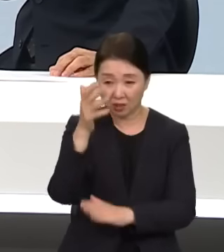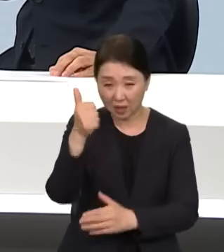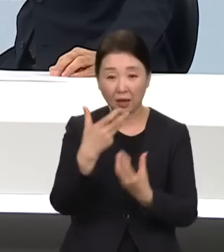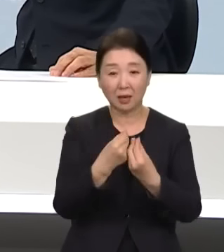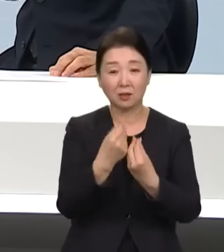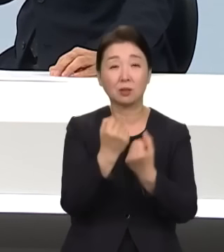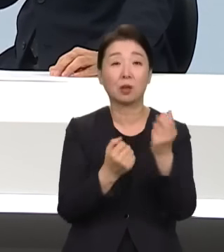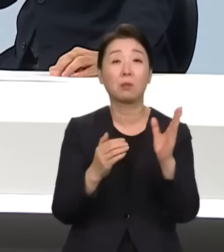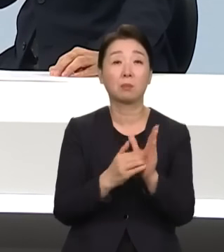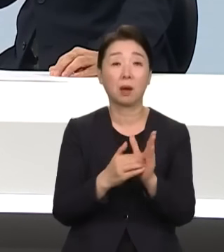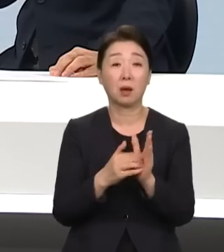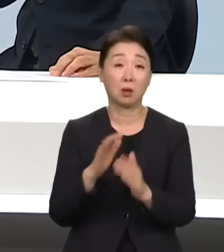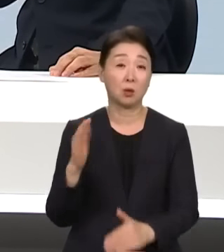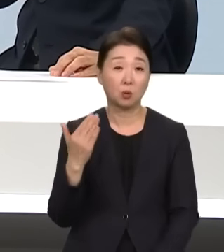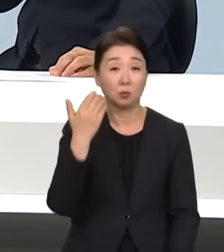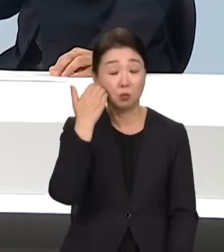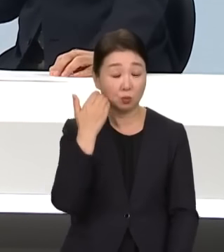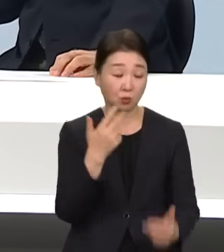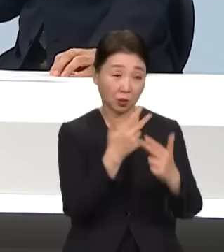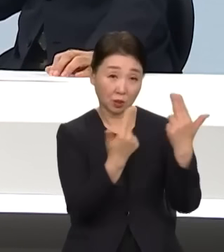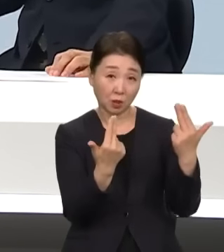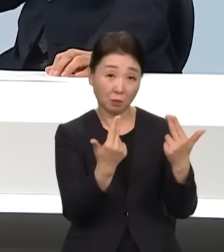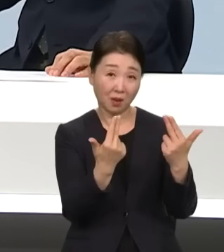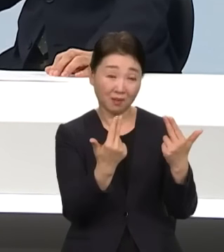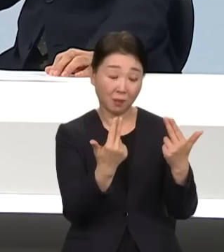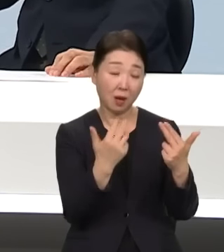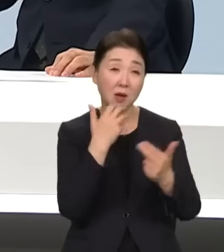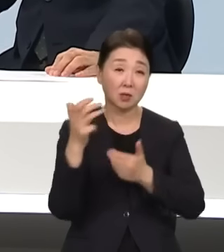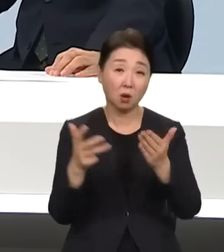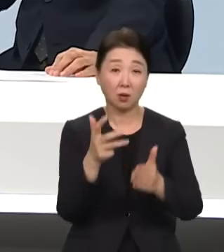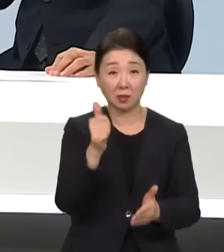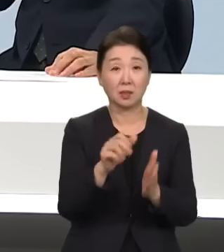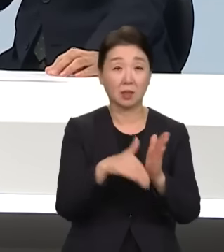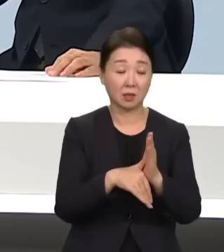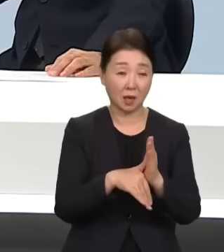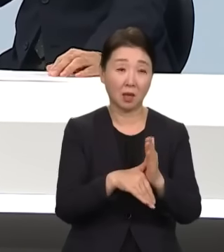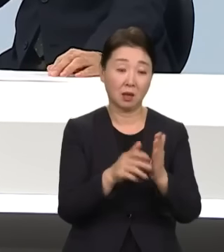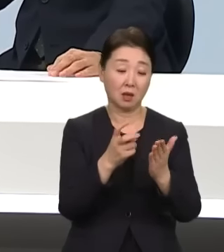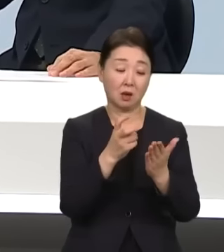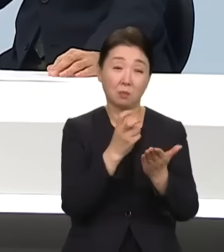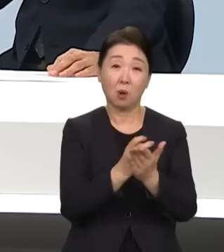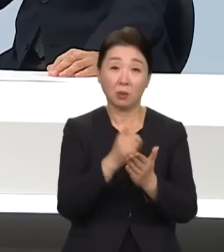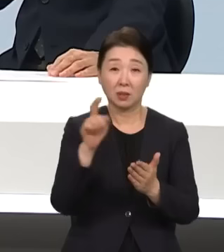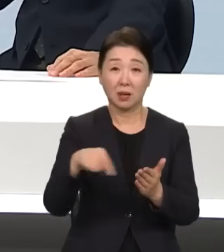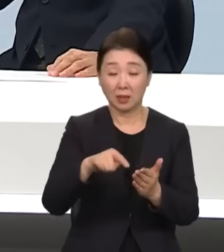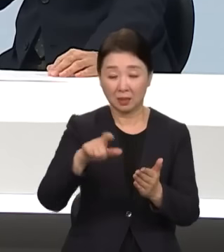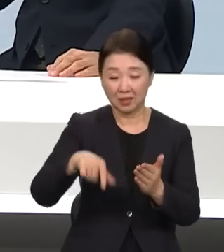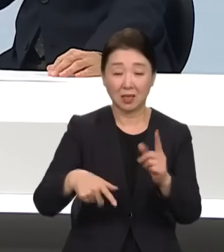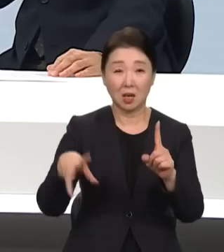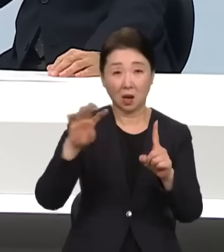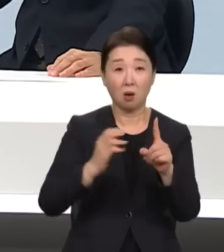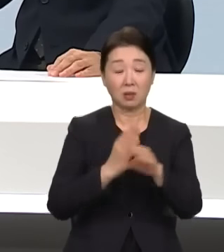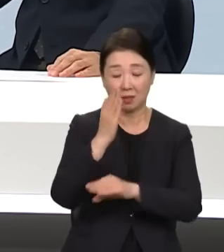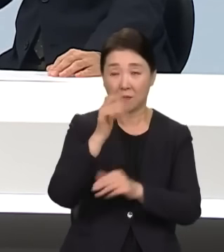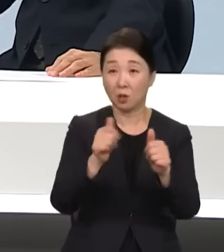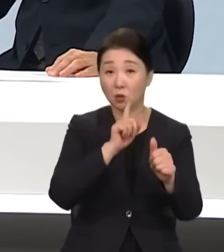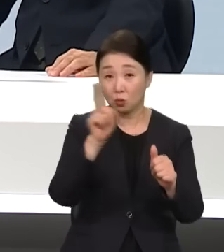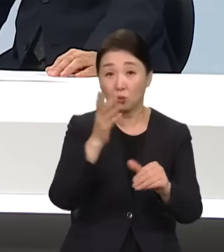되는데 바로 최근입니다. 이재명 대표가 경기지사 시절 그 법인카드를 1억 원 넘게 썼다는 혐의로 지금 기소가